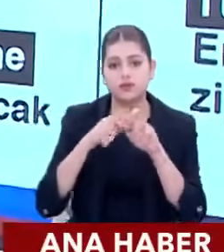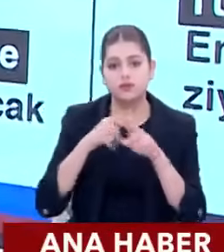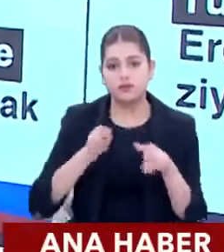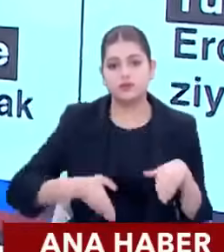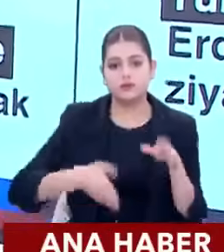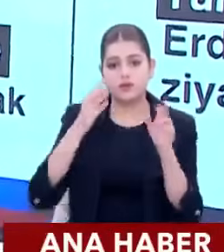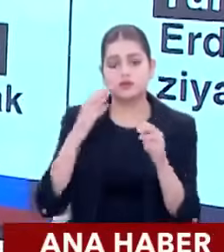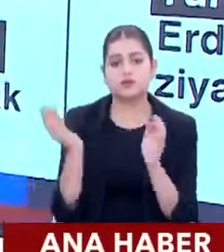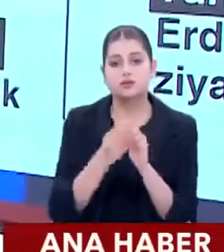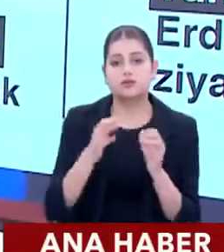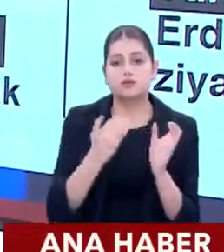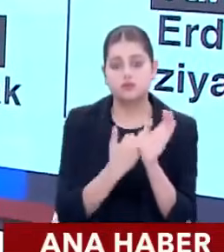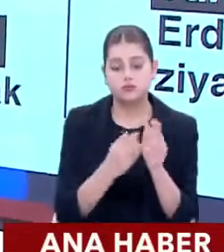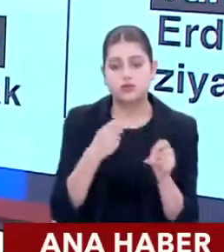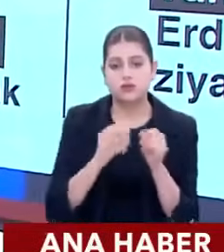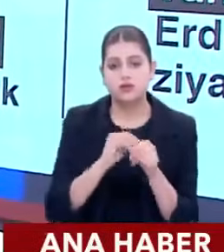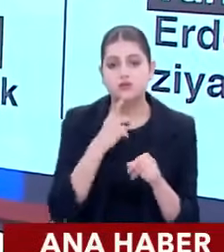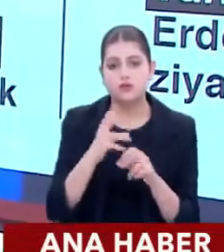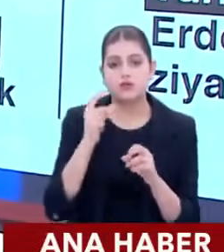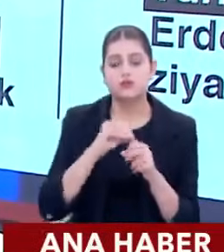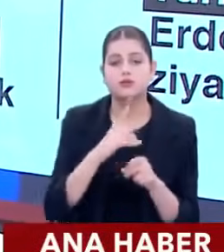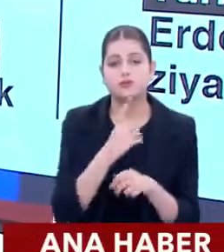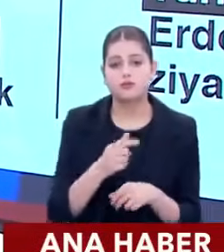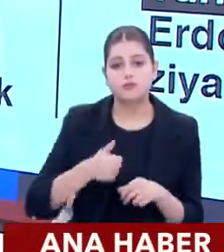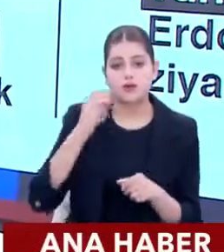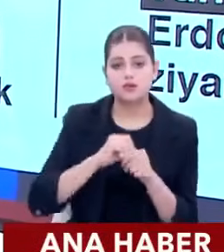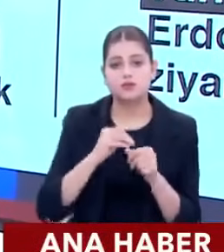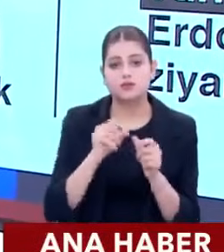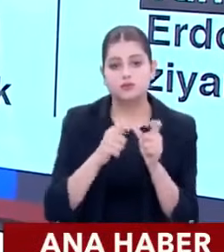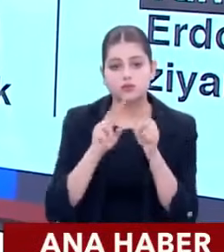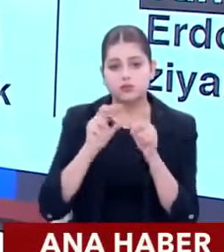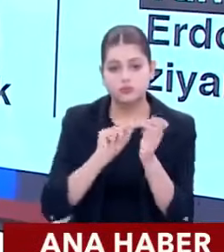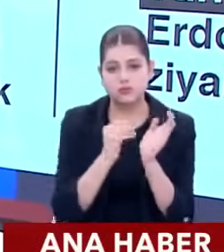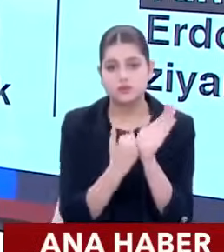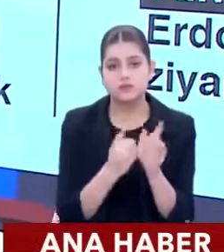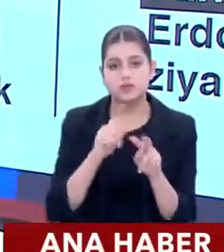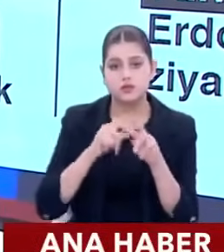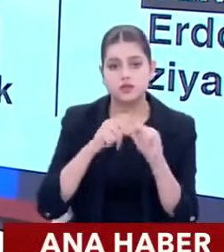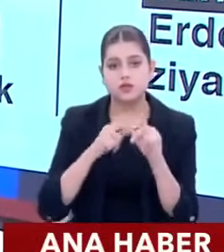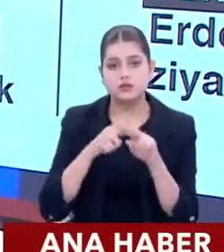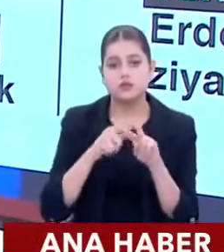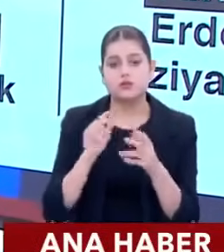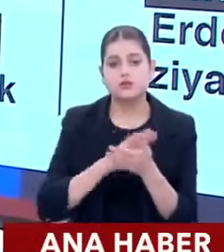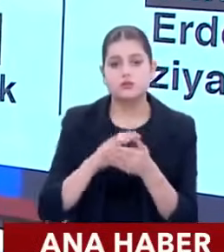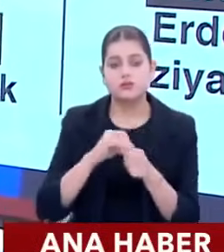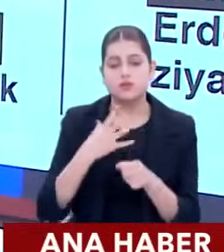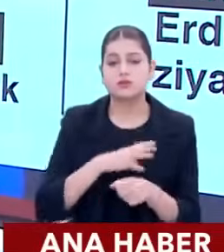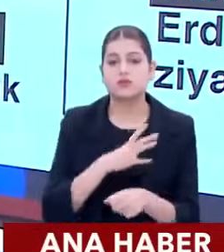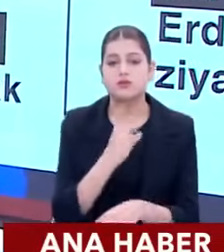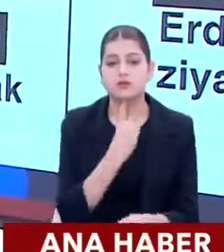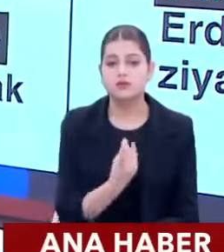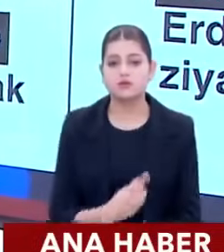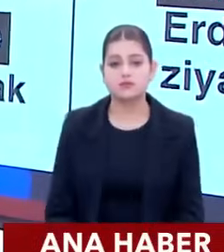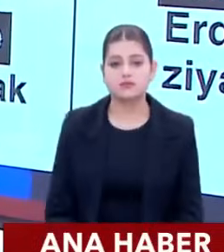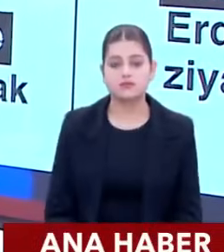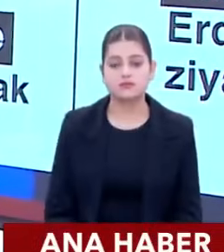sunum yapacak mı çok önemlidir özhaseki'nin yapacağı sunumda öyle zannediyordum ki bir yasal düzenleme isteği vardı özaseki'nin